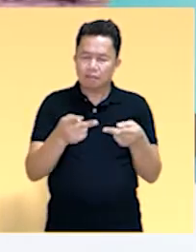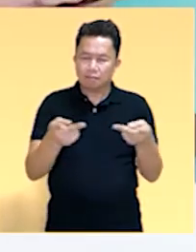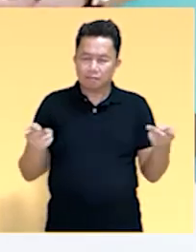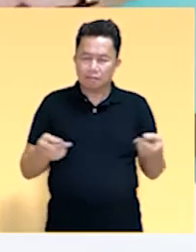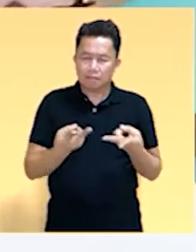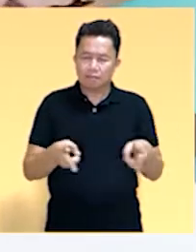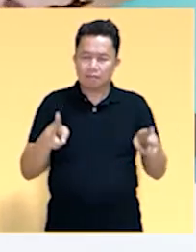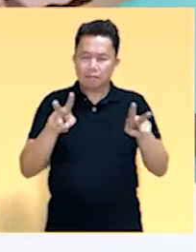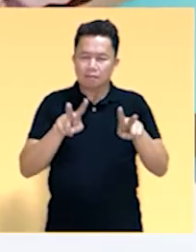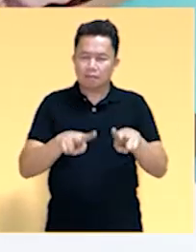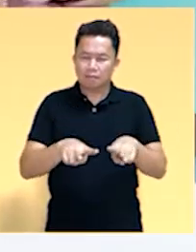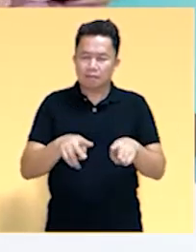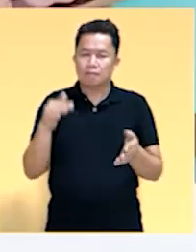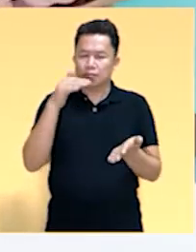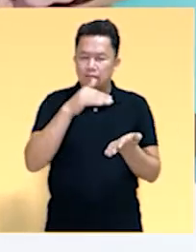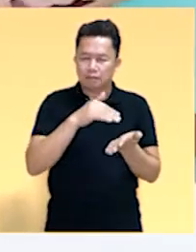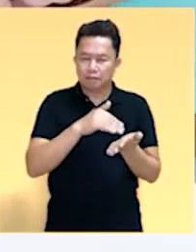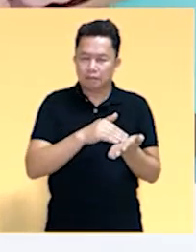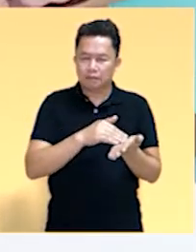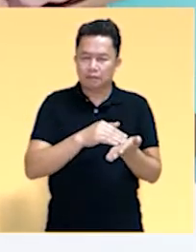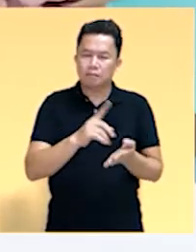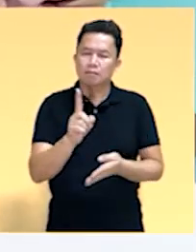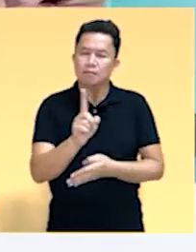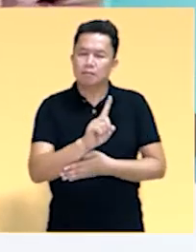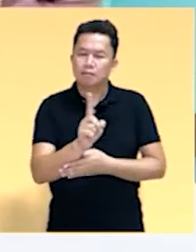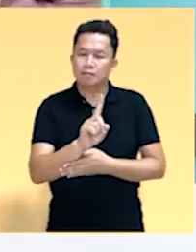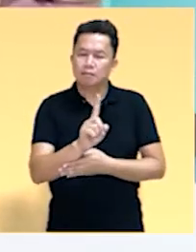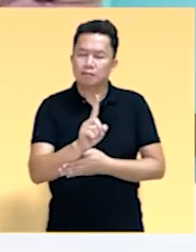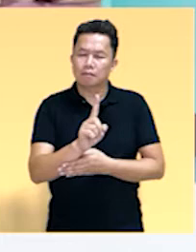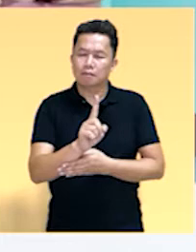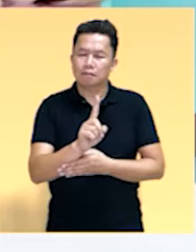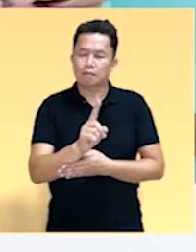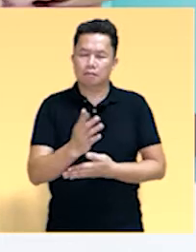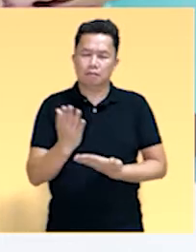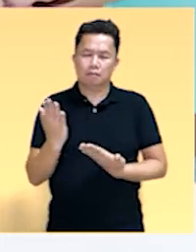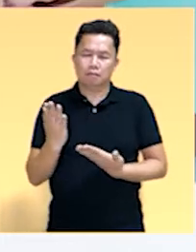ang thousands. Anong number ang mga ito?